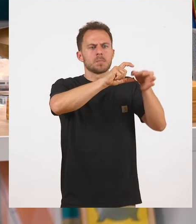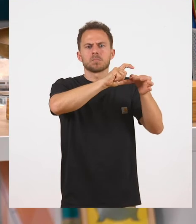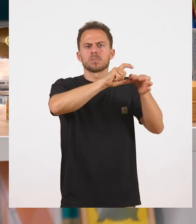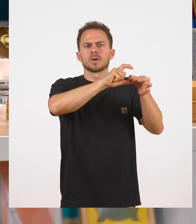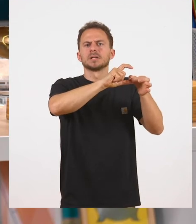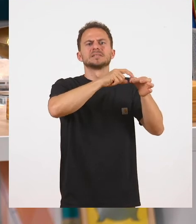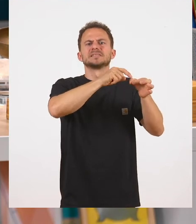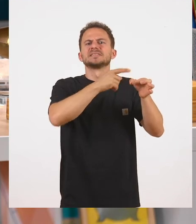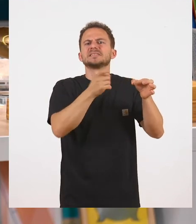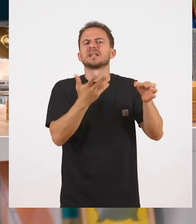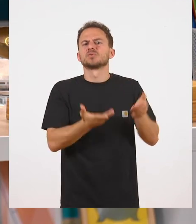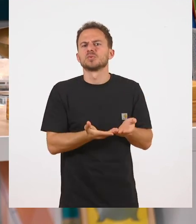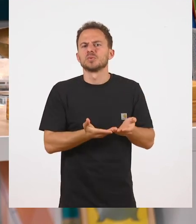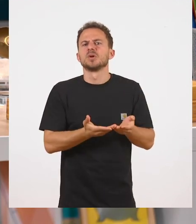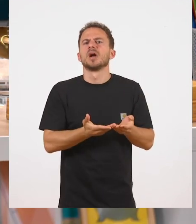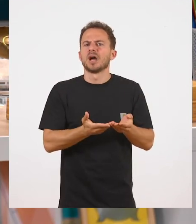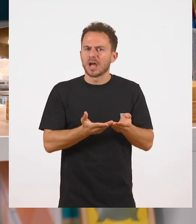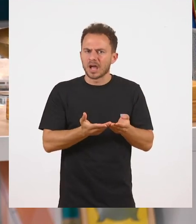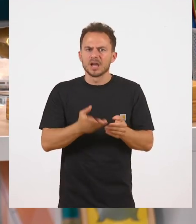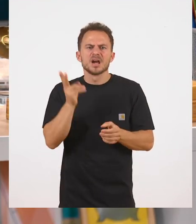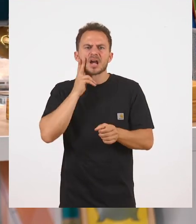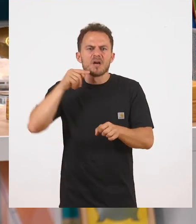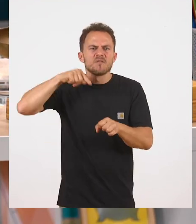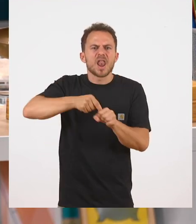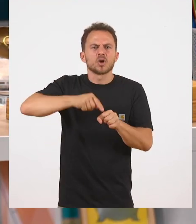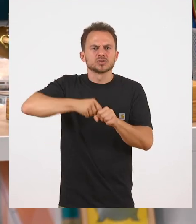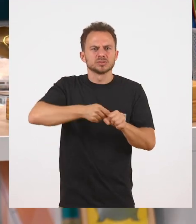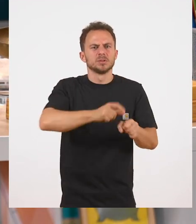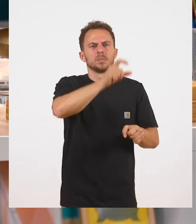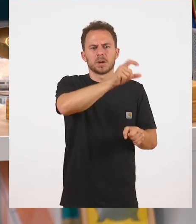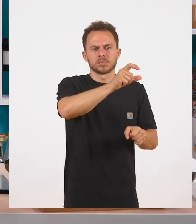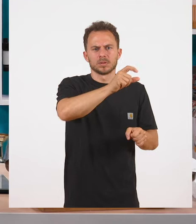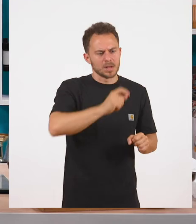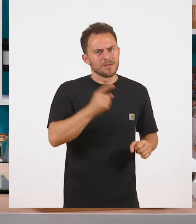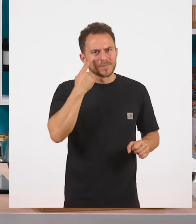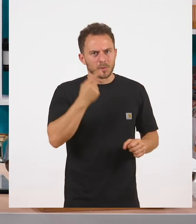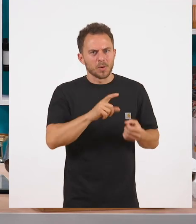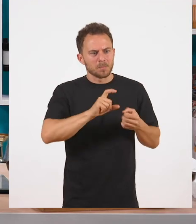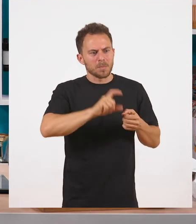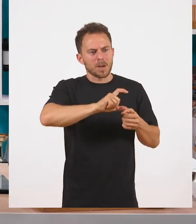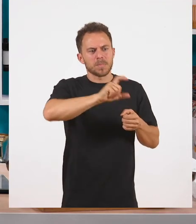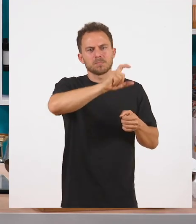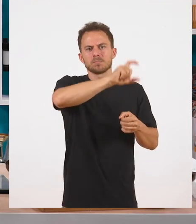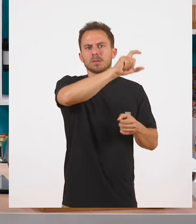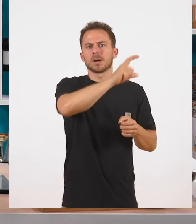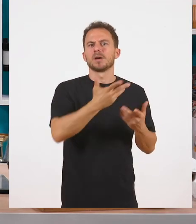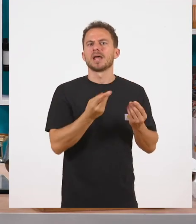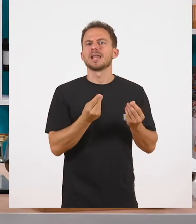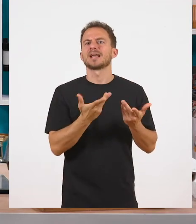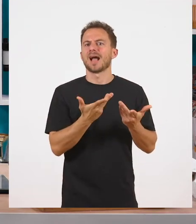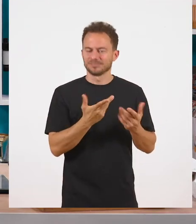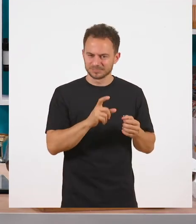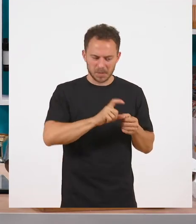έχει κάτσει ένα στερεό, ένα σφελός. Άρα μπορείς να χρησιμοποιείς αυτά τα υλικά και τι μου δείχνει? Μου δείχνει